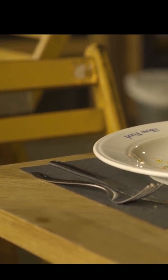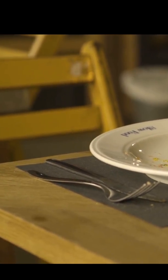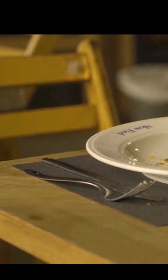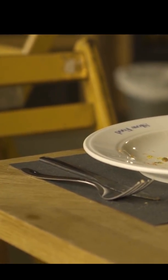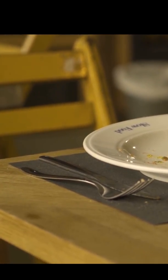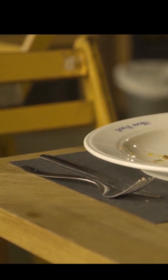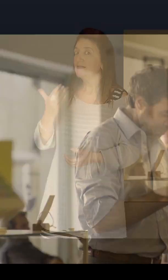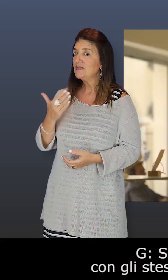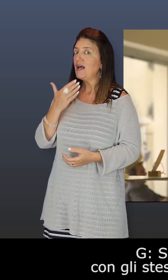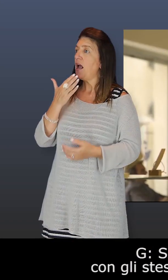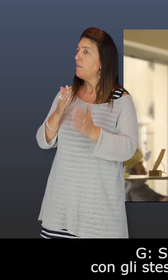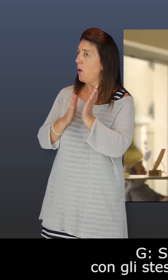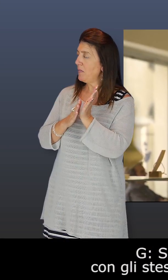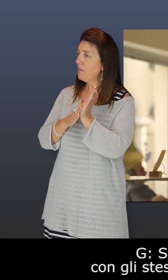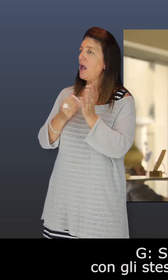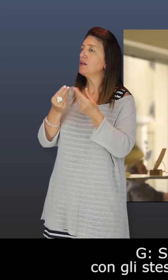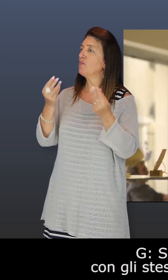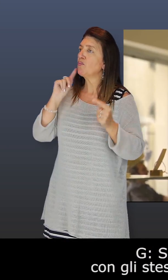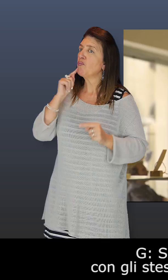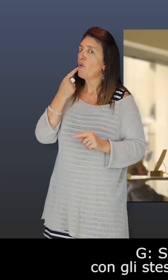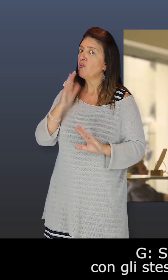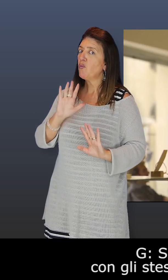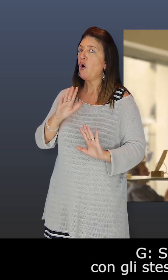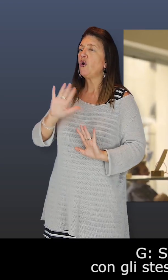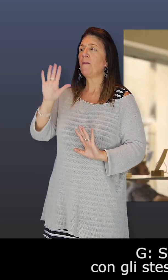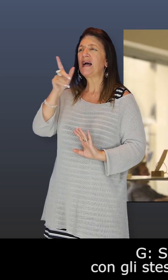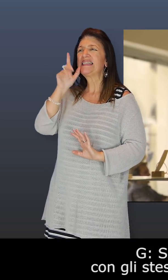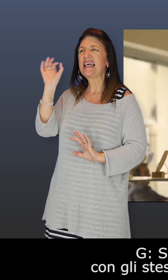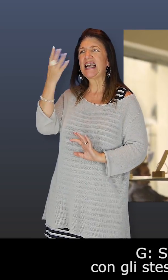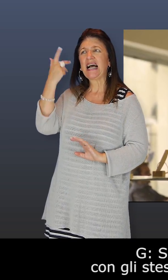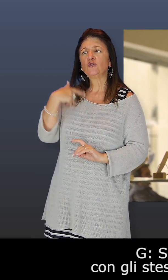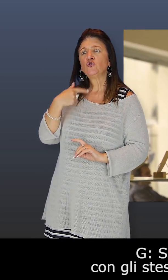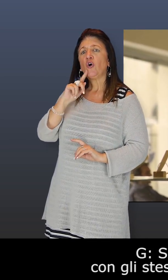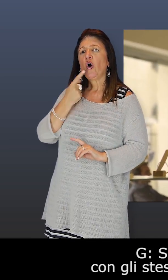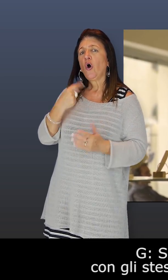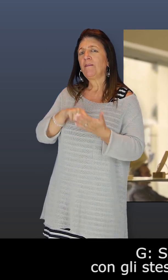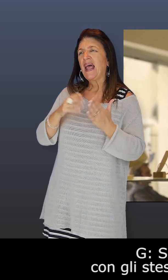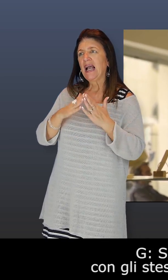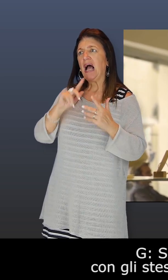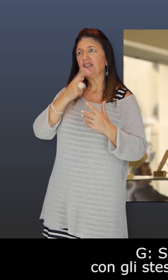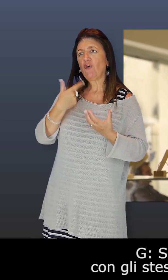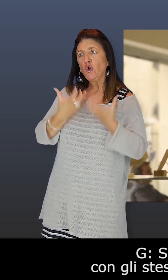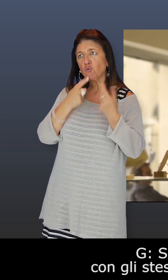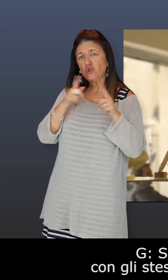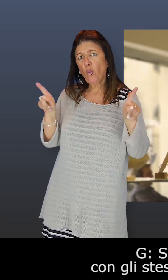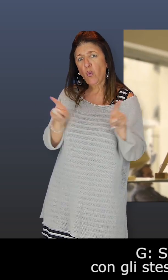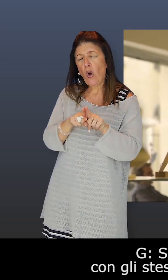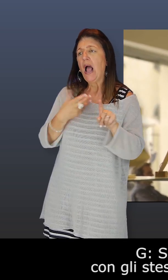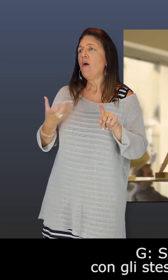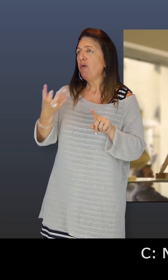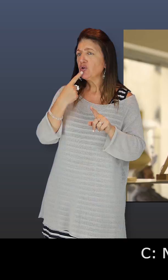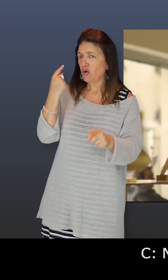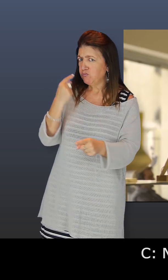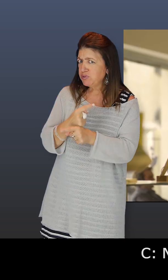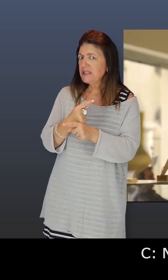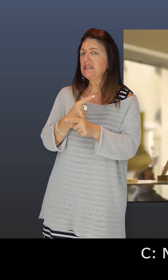Grazie, complimenti. Un piatto squisito. Senta, dovessi rifarlo a casa, cioè con gli stessi pomodori, è un piatto